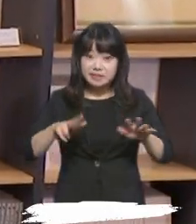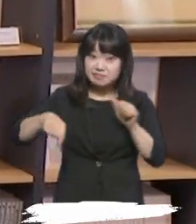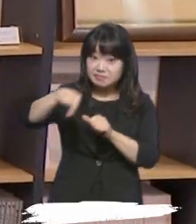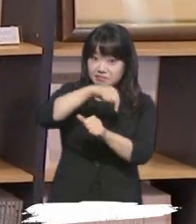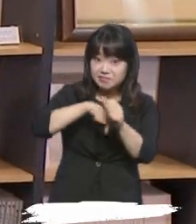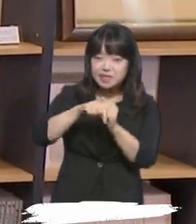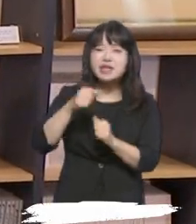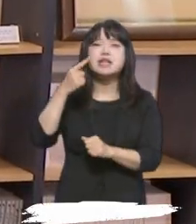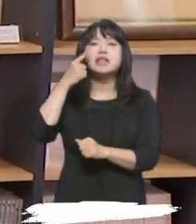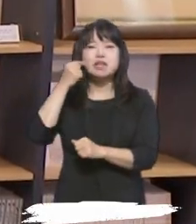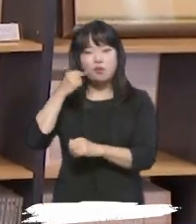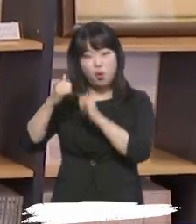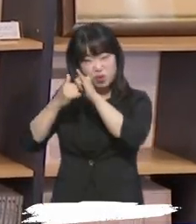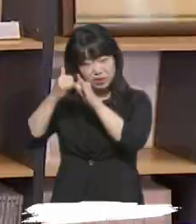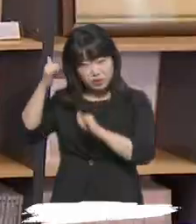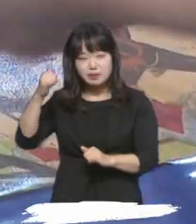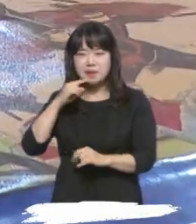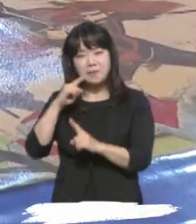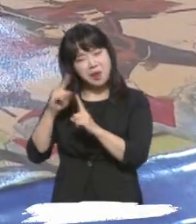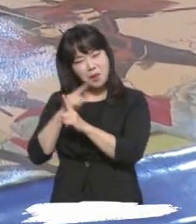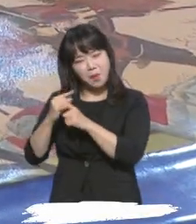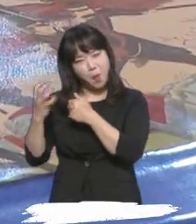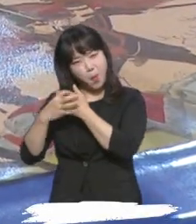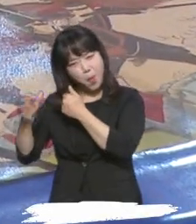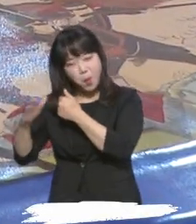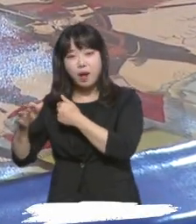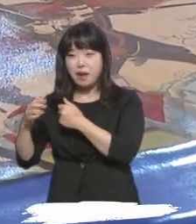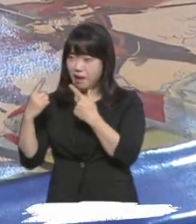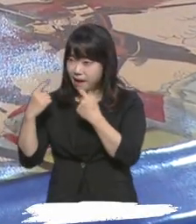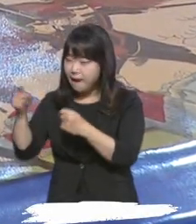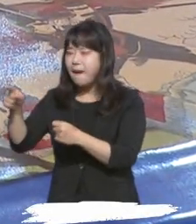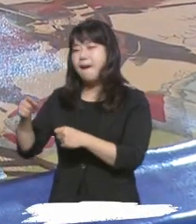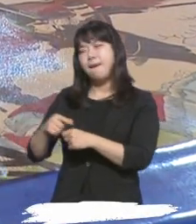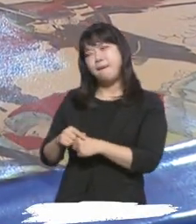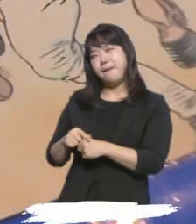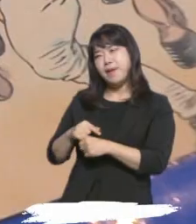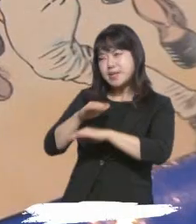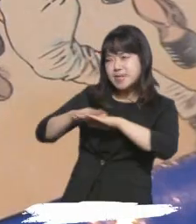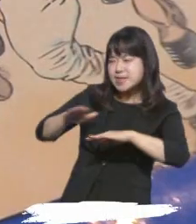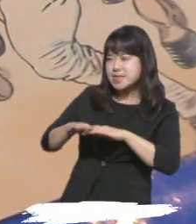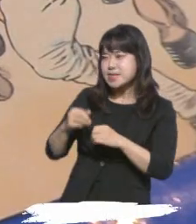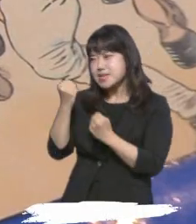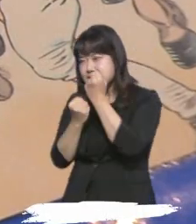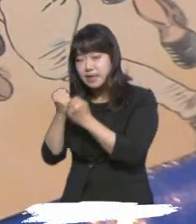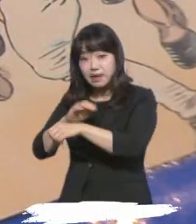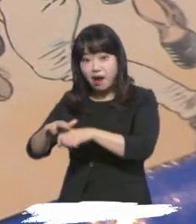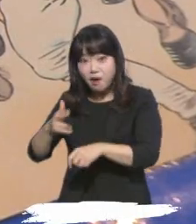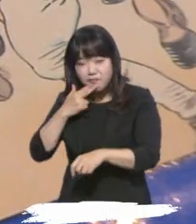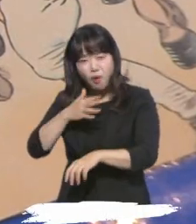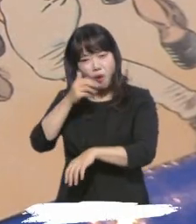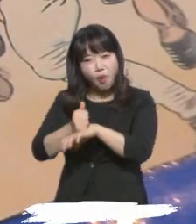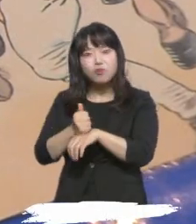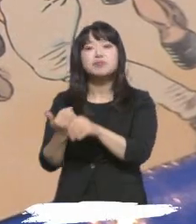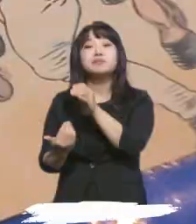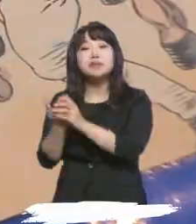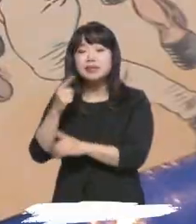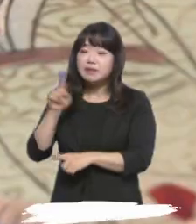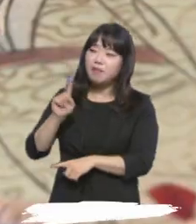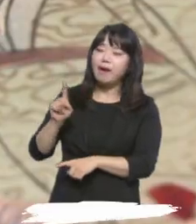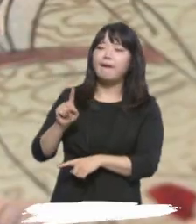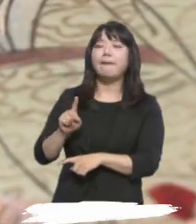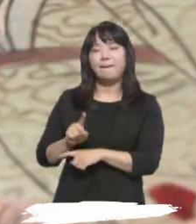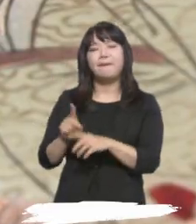이어지고 있는 일본의 역사 수정주의, 외국에 제대로 대응하지 않았을 때 어떤 결과를 불러오는지 일깨워주고